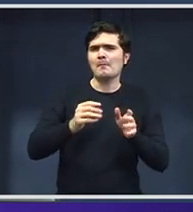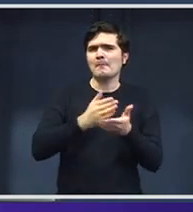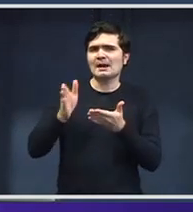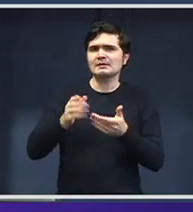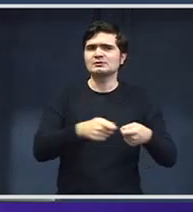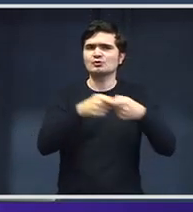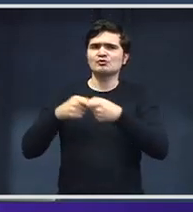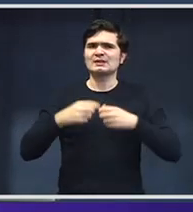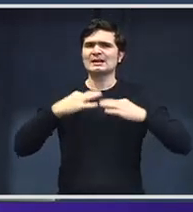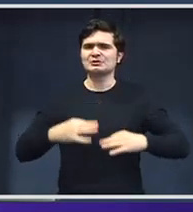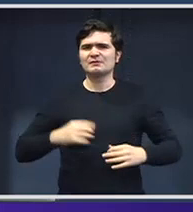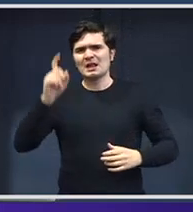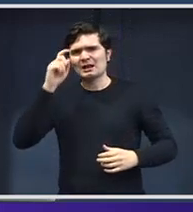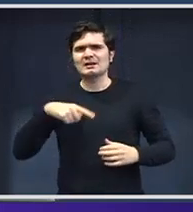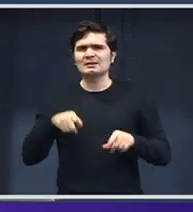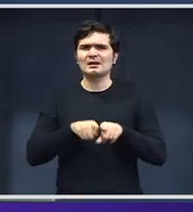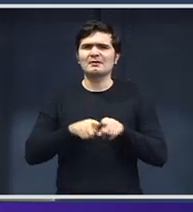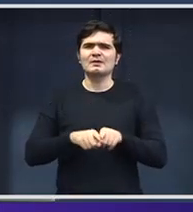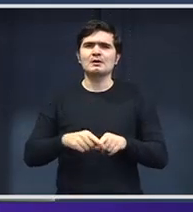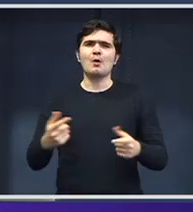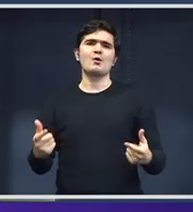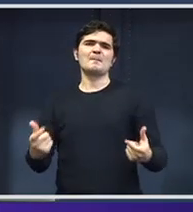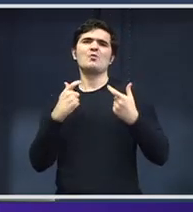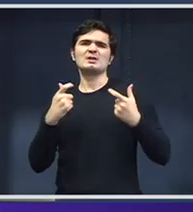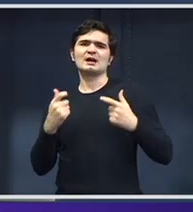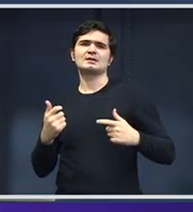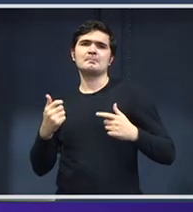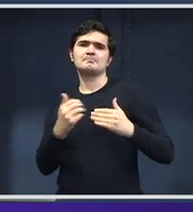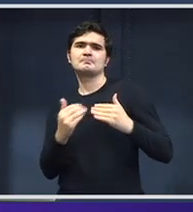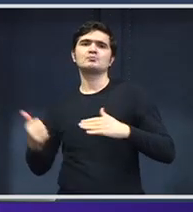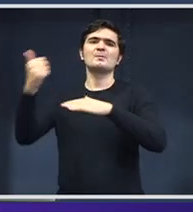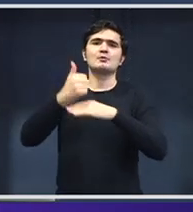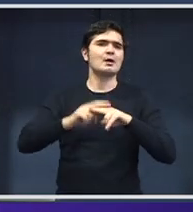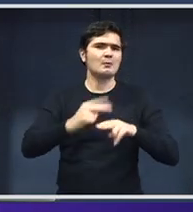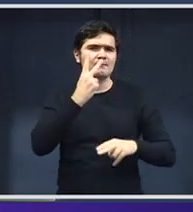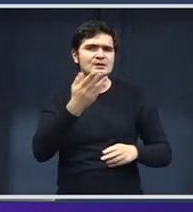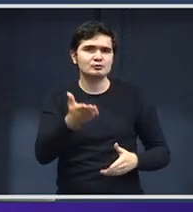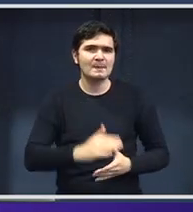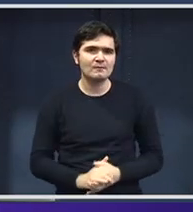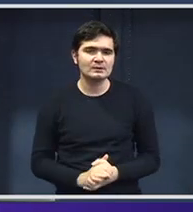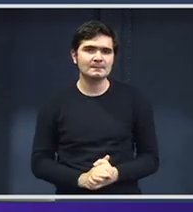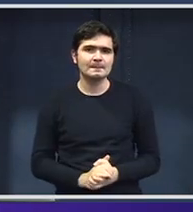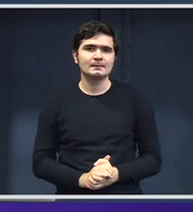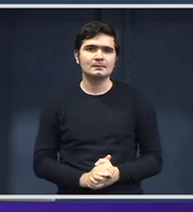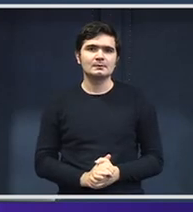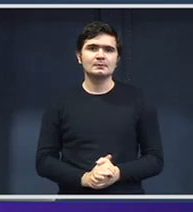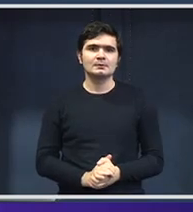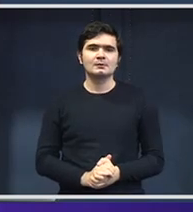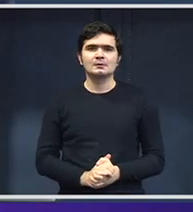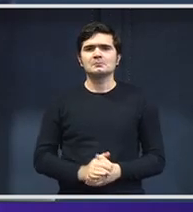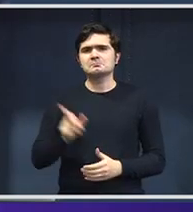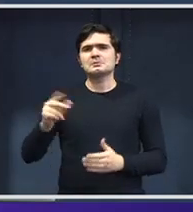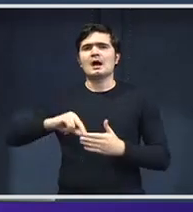drept un compromis, drept o super imunitate, pe scurt. Aș vrea să vă întreb cum se vede de la dumneavoastră. Ne-am aprobat o